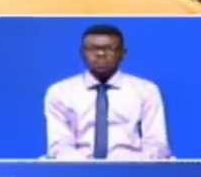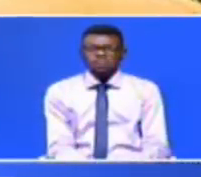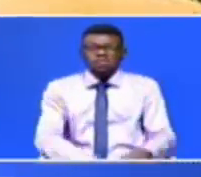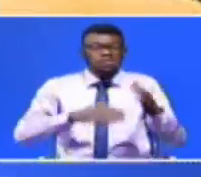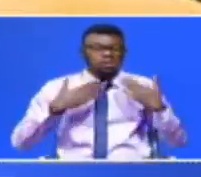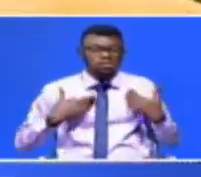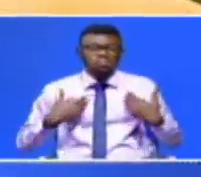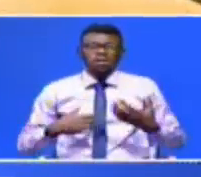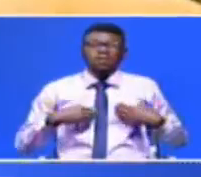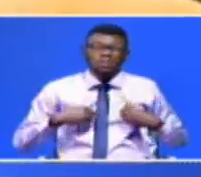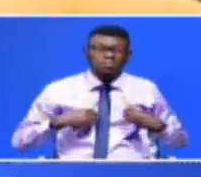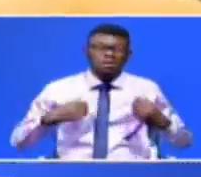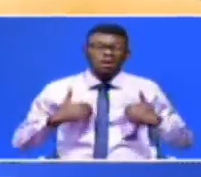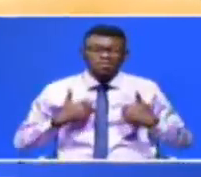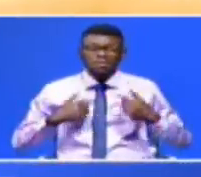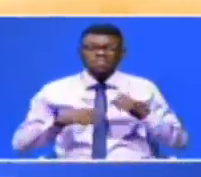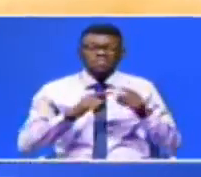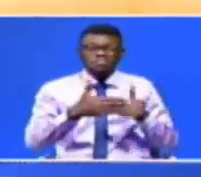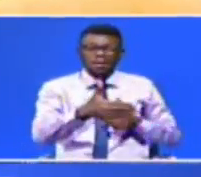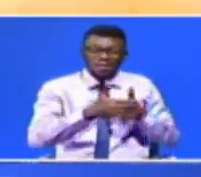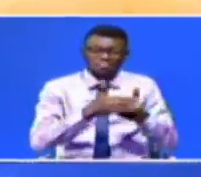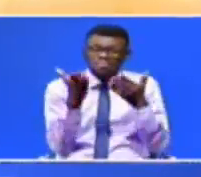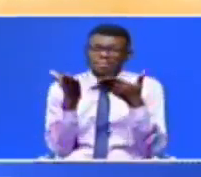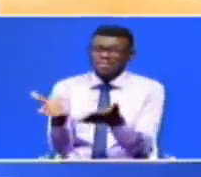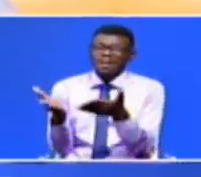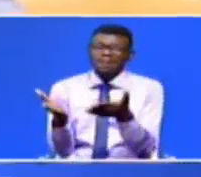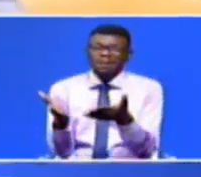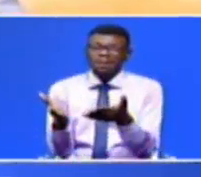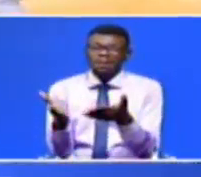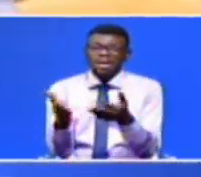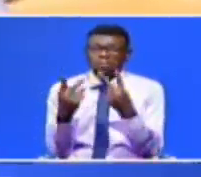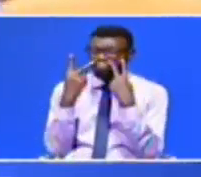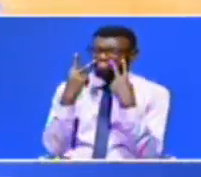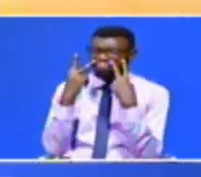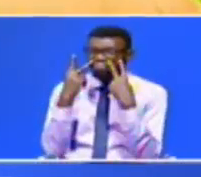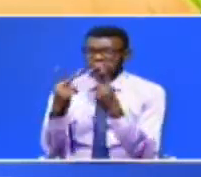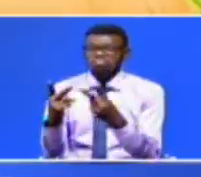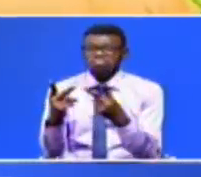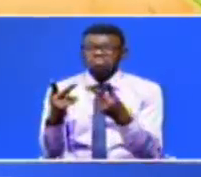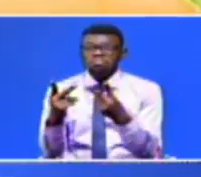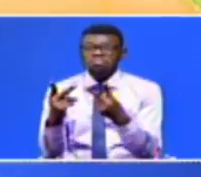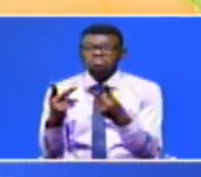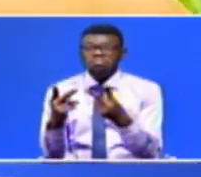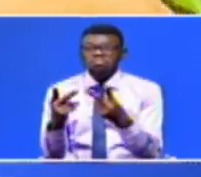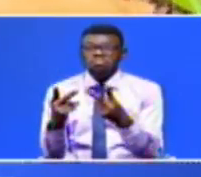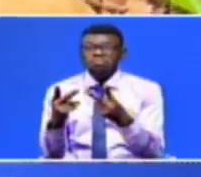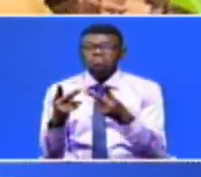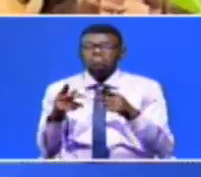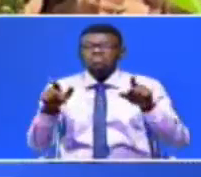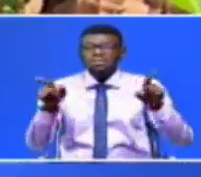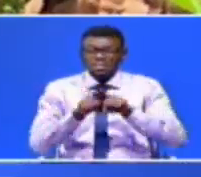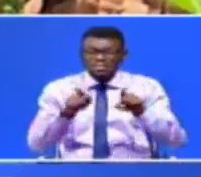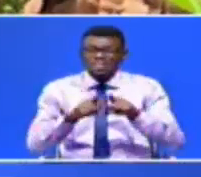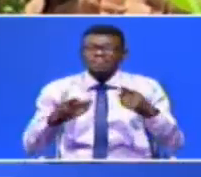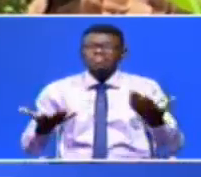uniform. Wakati tulikaribia hapo, tukainua hiyo ndege mlango, tukaangalia, tukamtoa. Na kuna mwingine